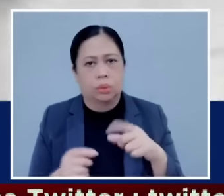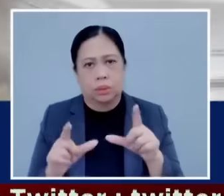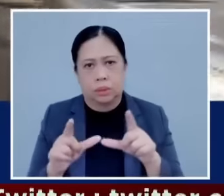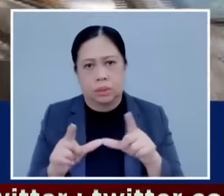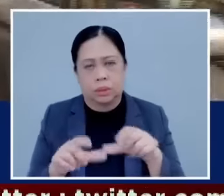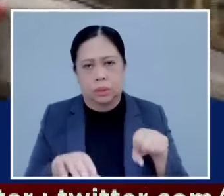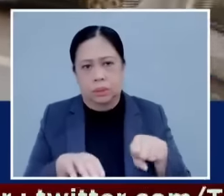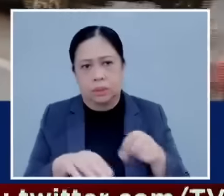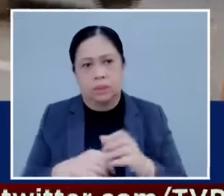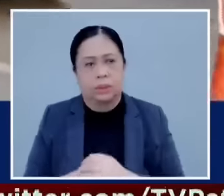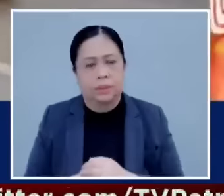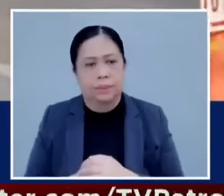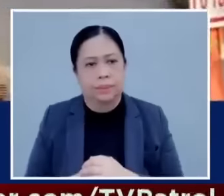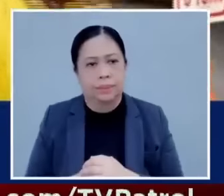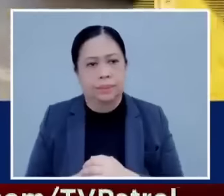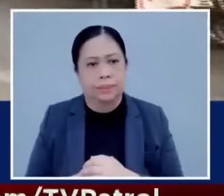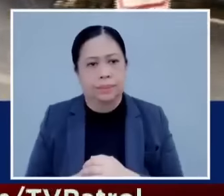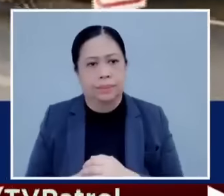tricycle.